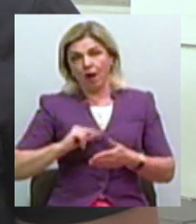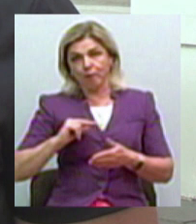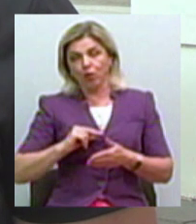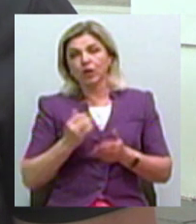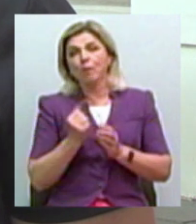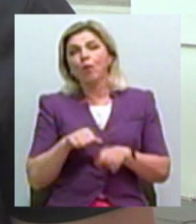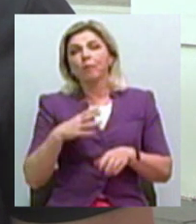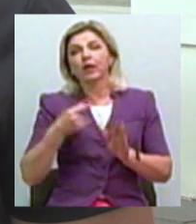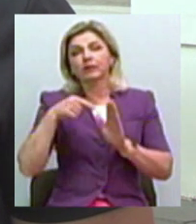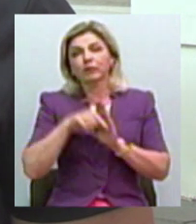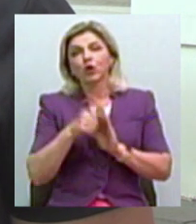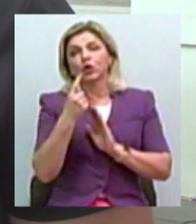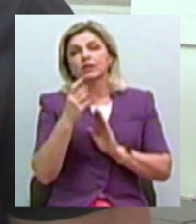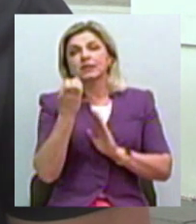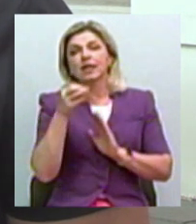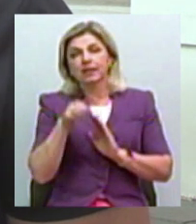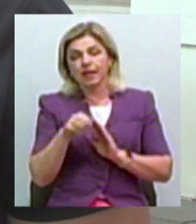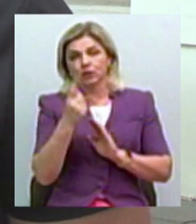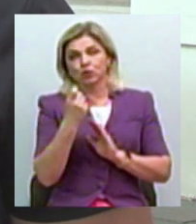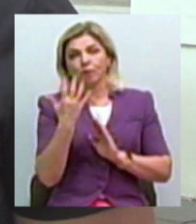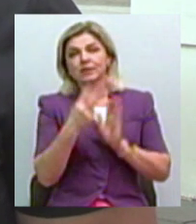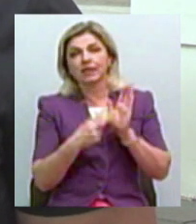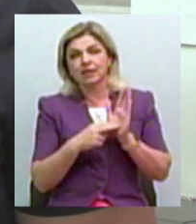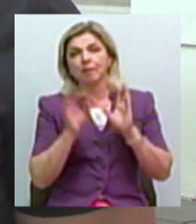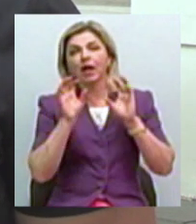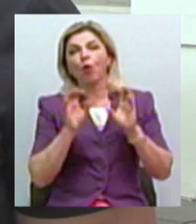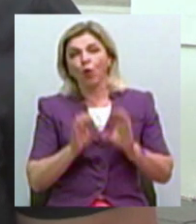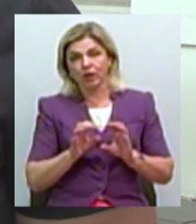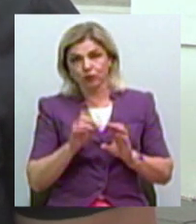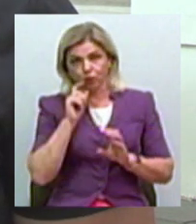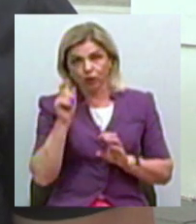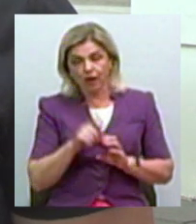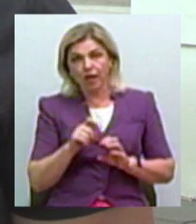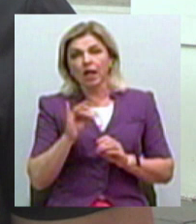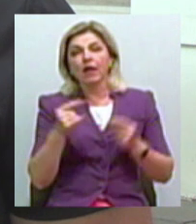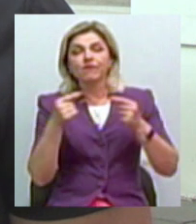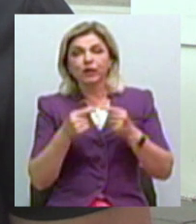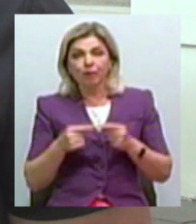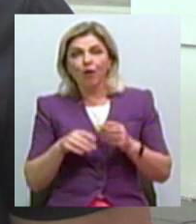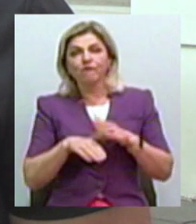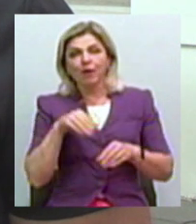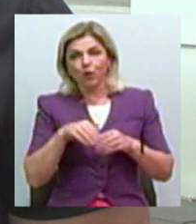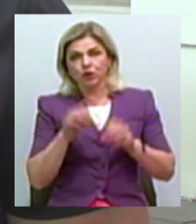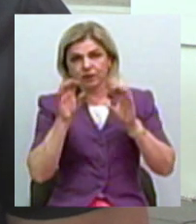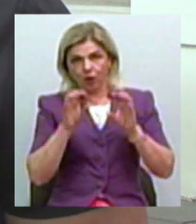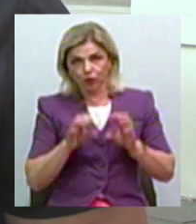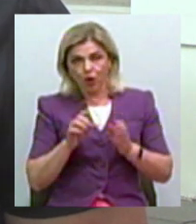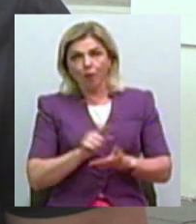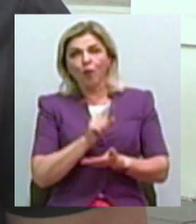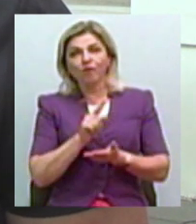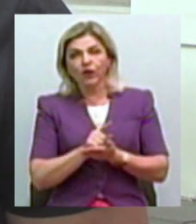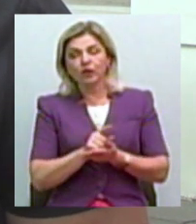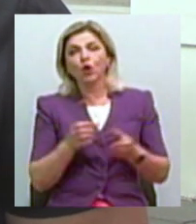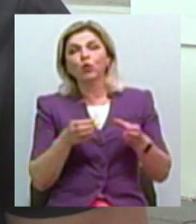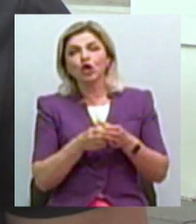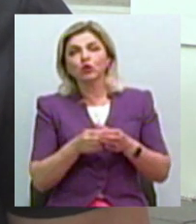ознаки 157 статті Кримінального кодексу. Відповідно до виборчого законодавства, повноваження дільничої